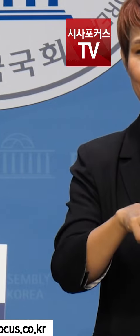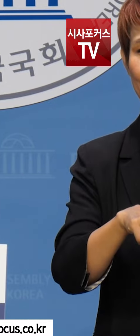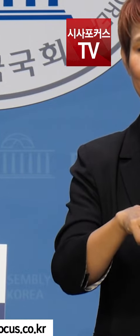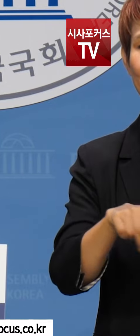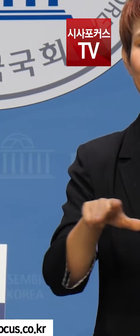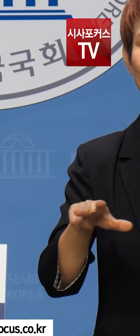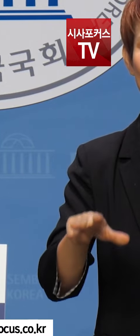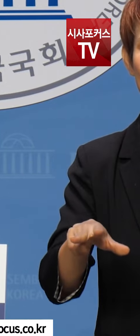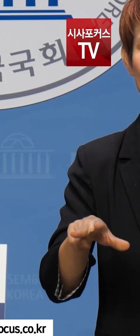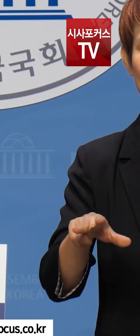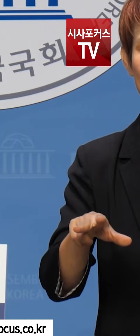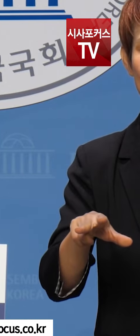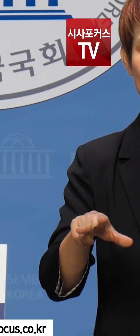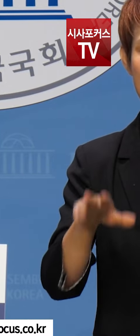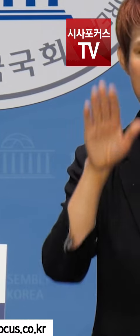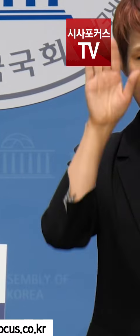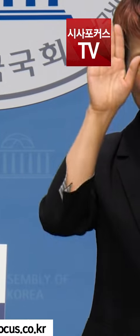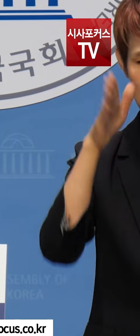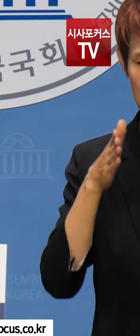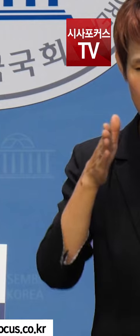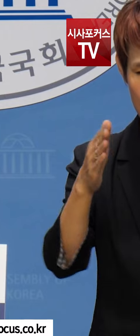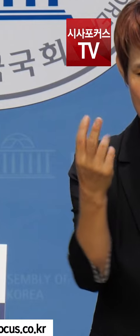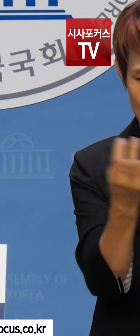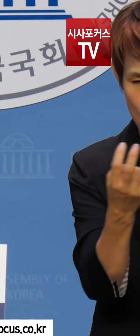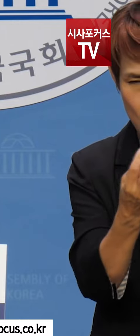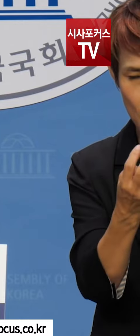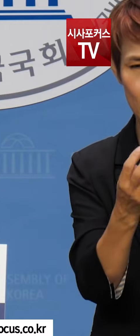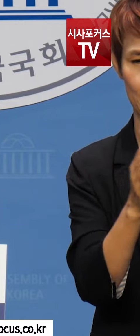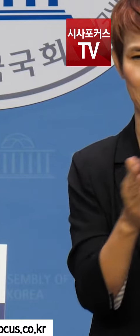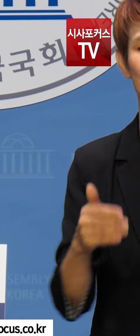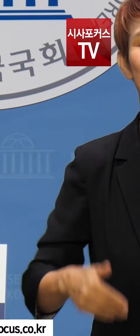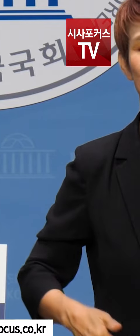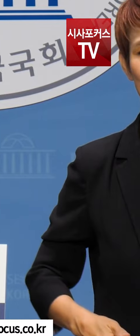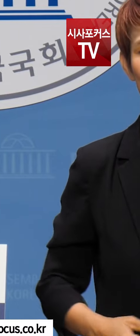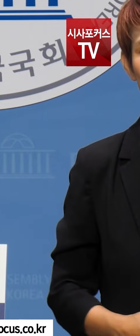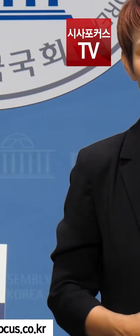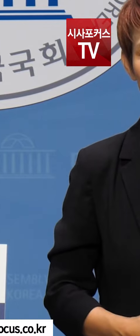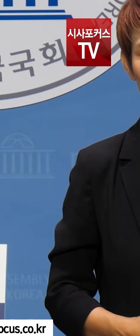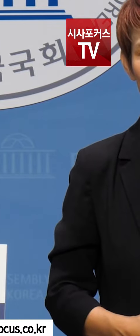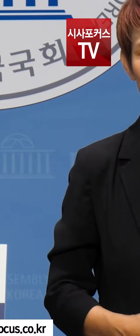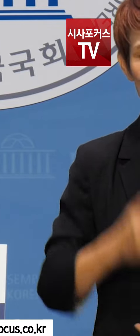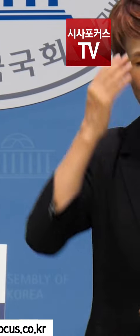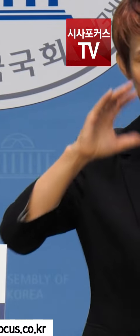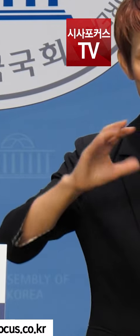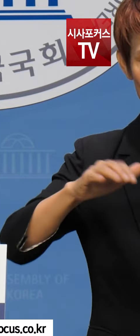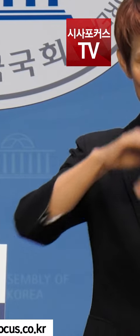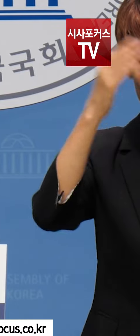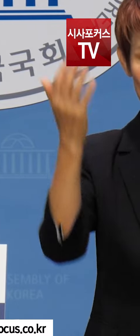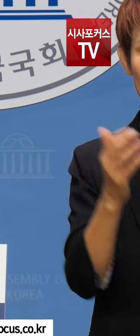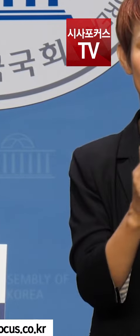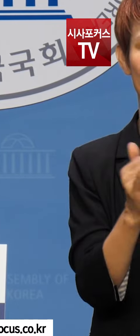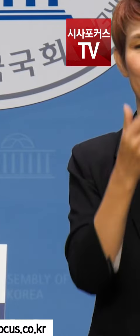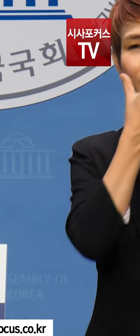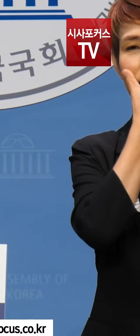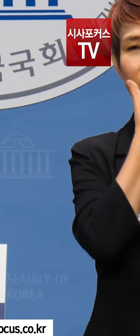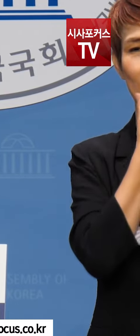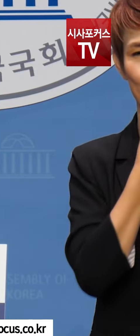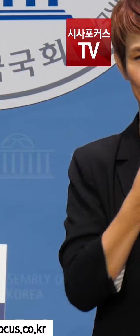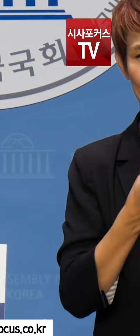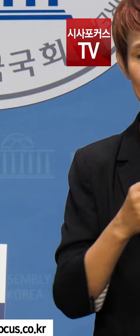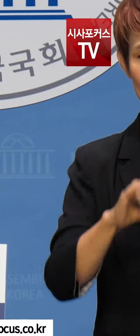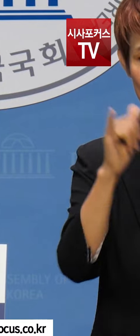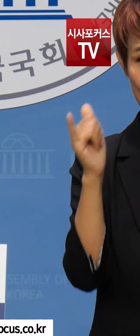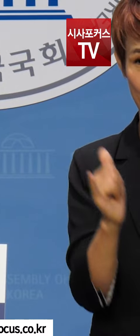이제 나침반을 들어야 합니다. 이 땅에 숨쉬는 모든 이가 행복한